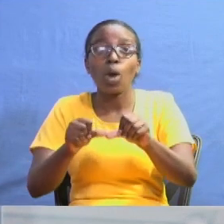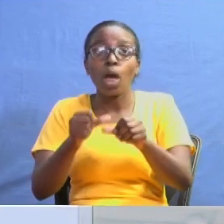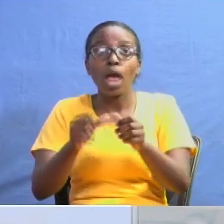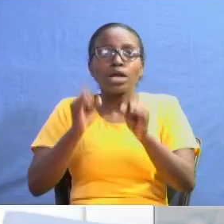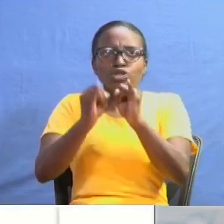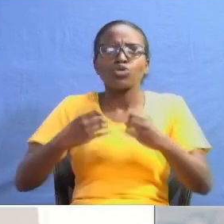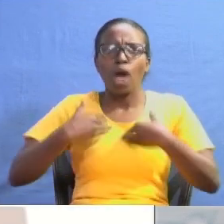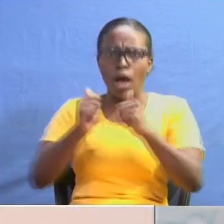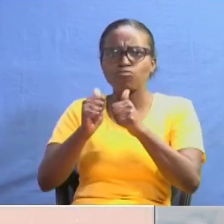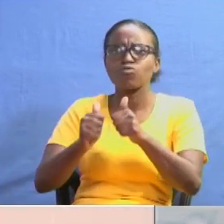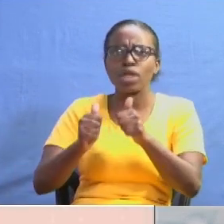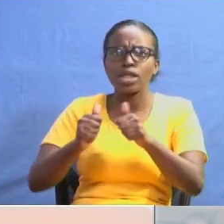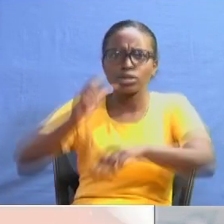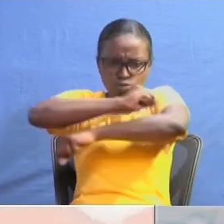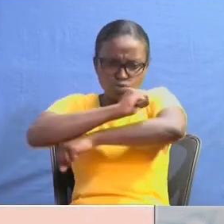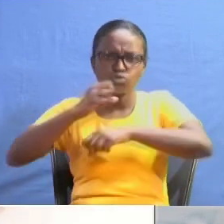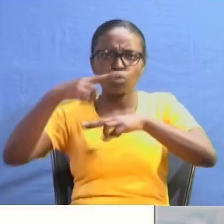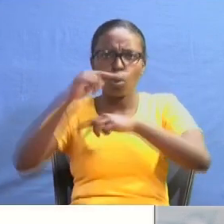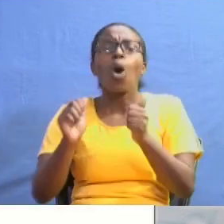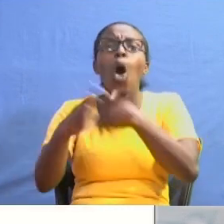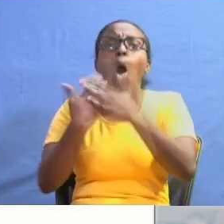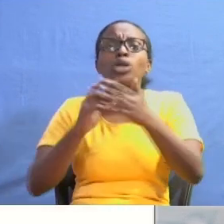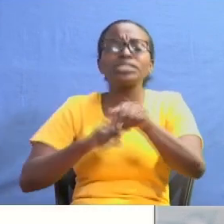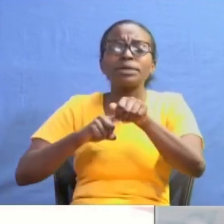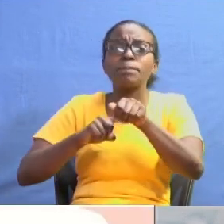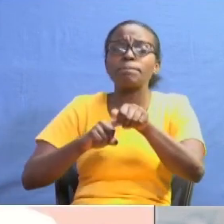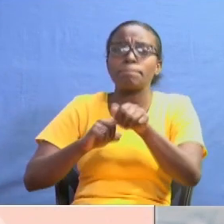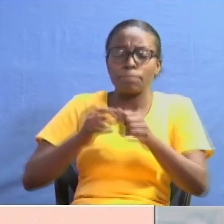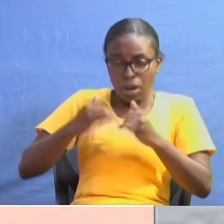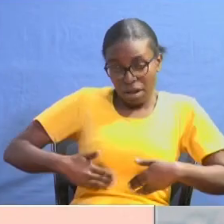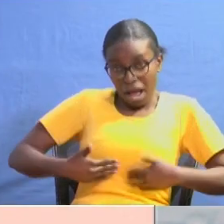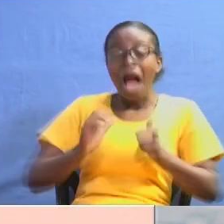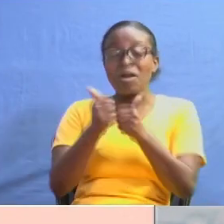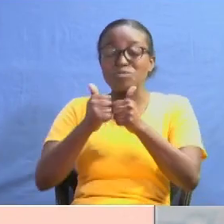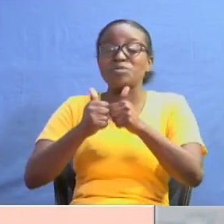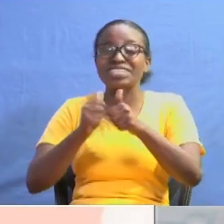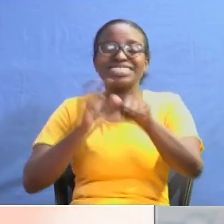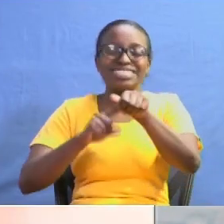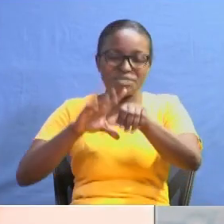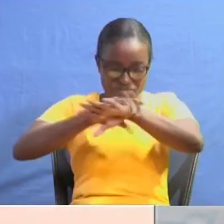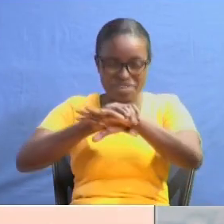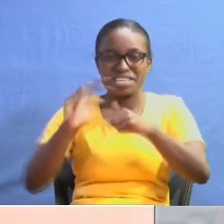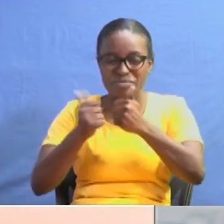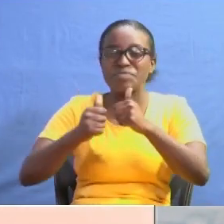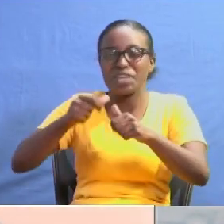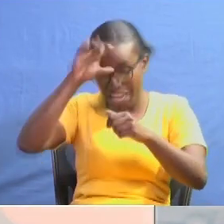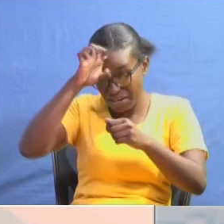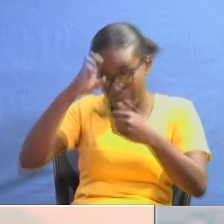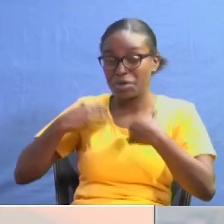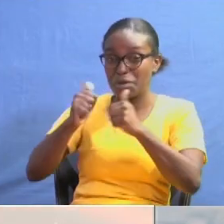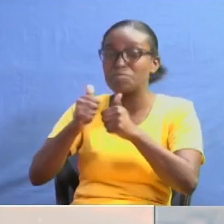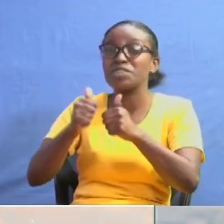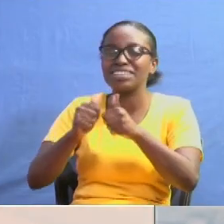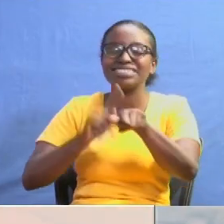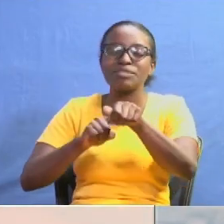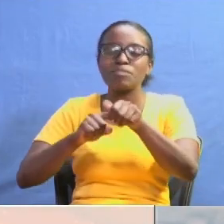Mfumo mpya wa ufadhili wa vyuo vikuu unazidi kuibua tumbo joto miongoni mwa washikadau wa sekta ya elimu. Kwa hivyo punde kupaza sauti